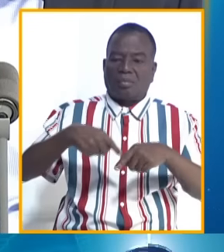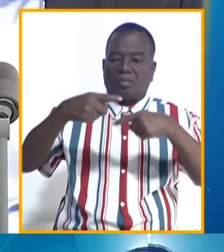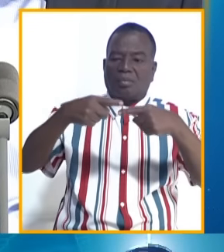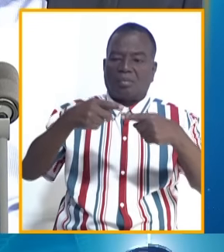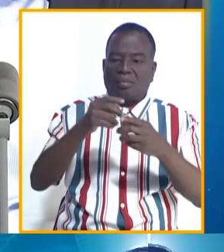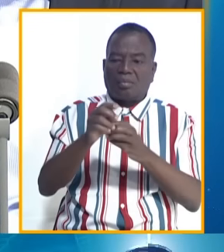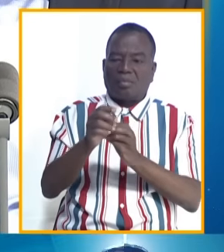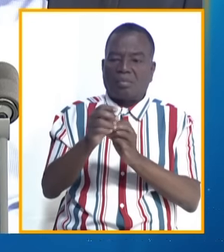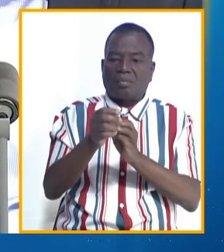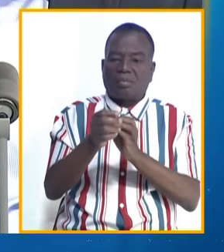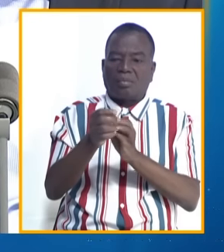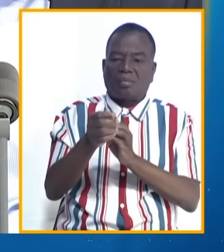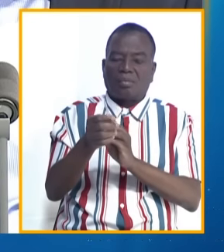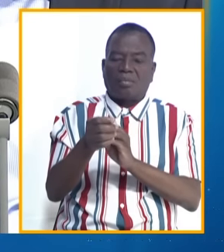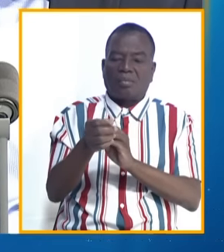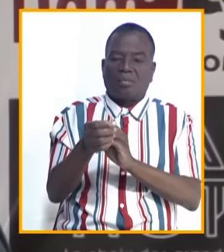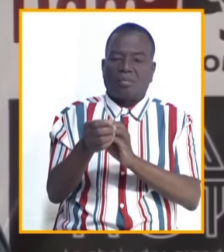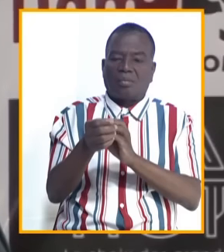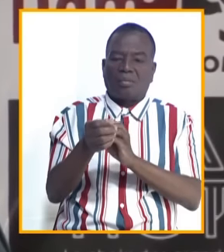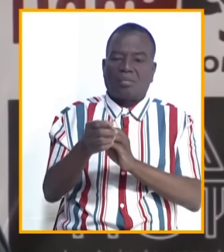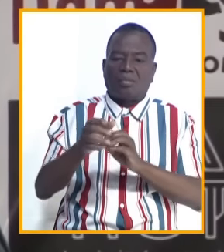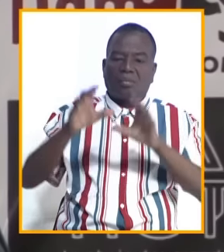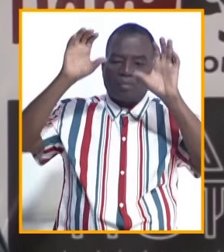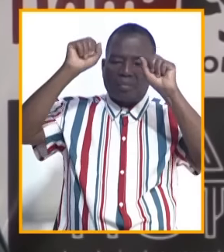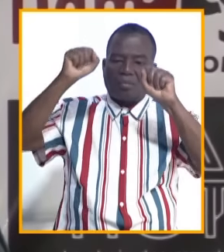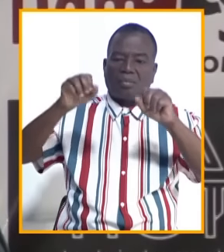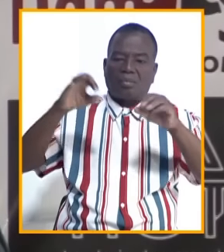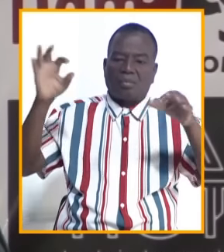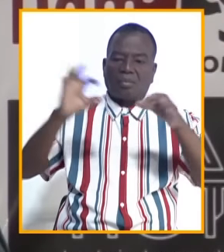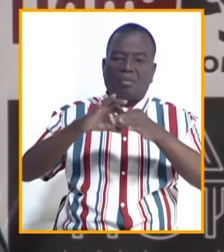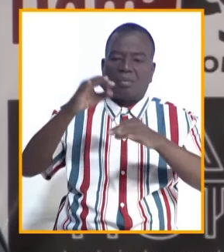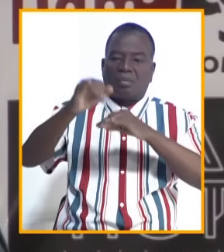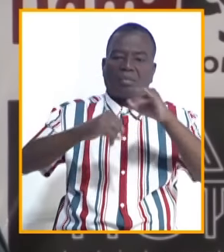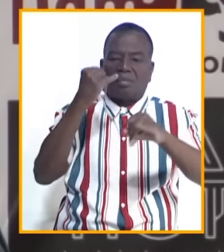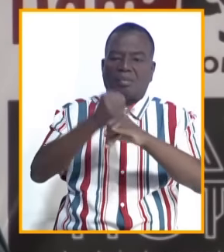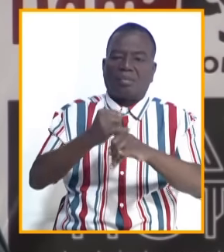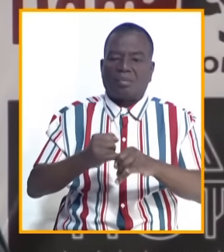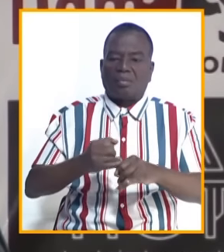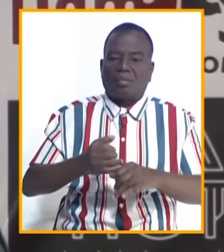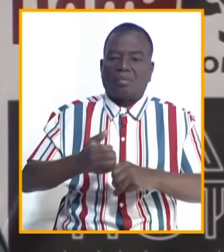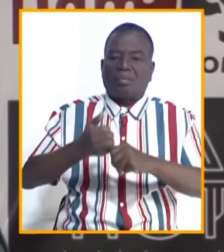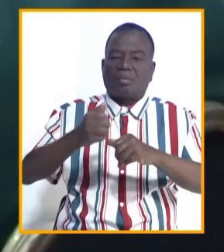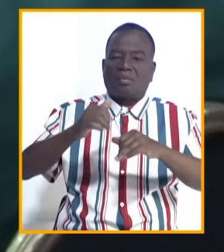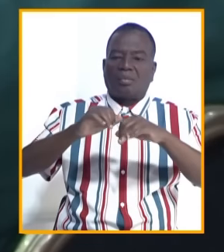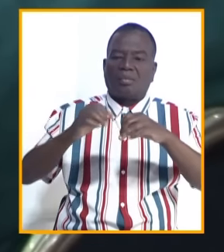Maracana mondial, Bleu Charlemagne, a dressé le bilan de la phase aller. C'était en présence de Arsène Kouassi.